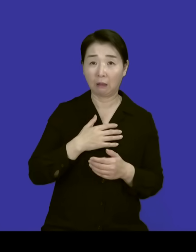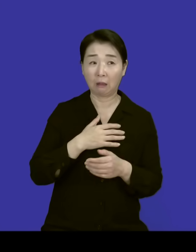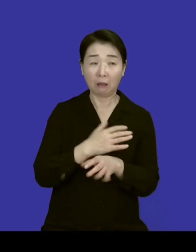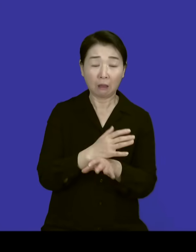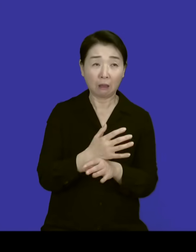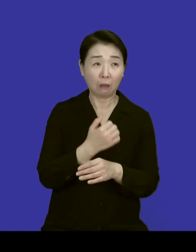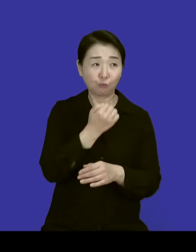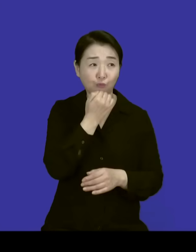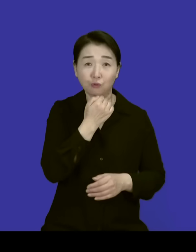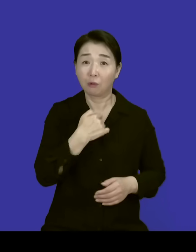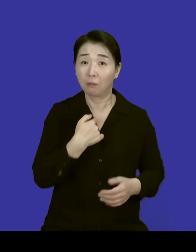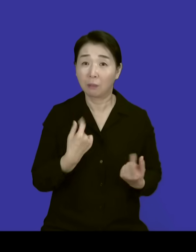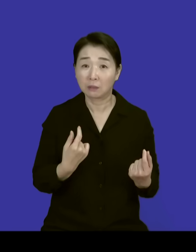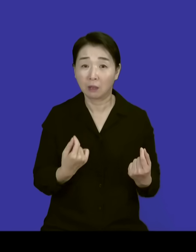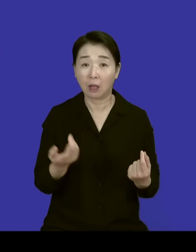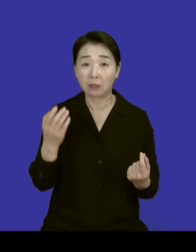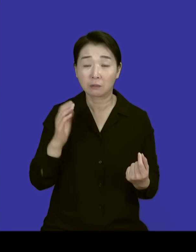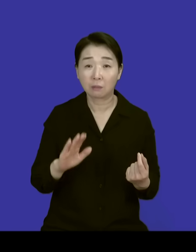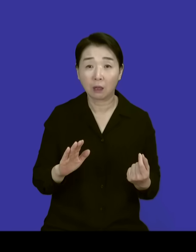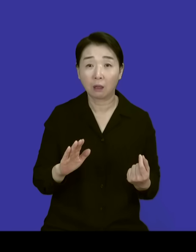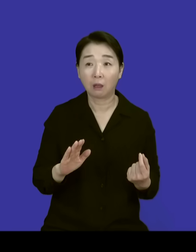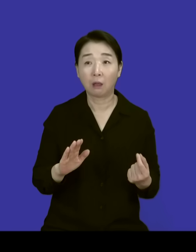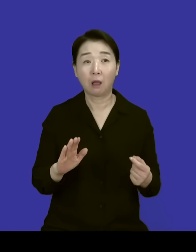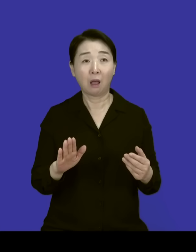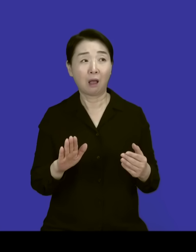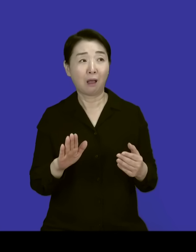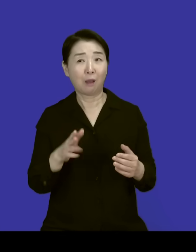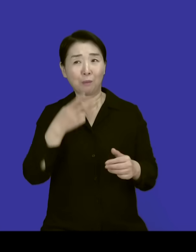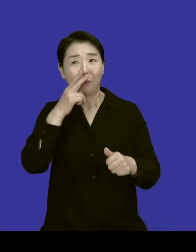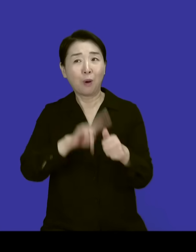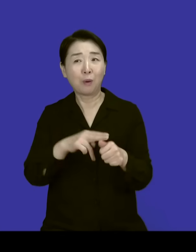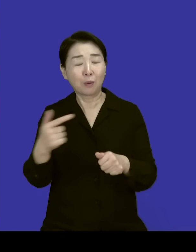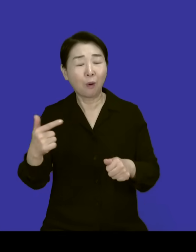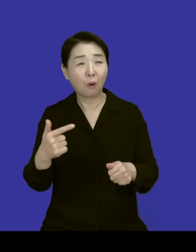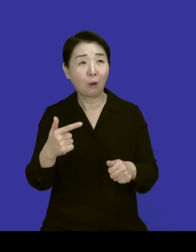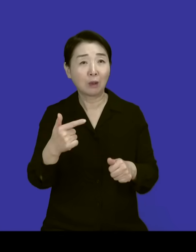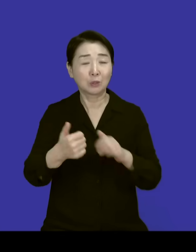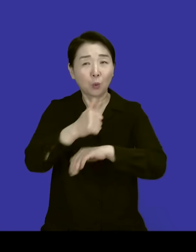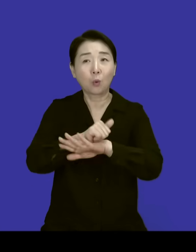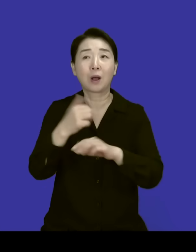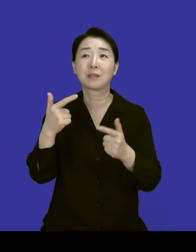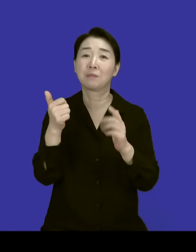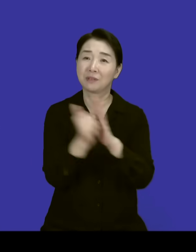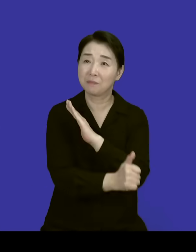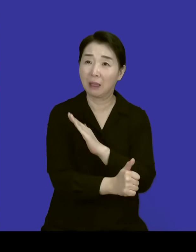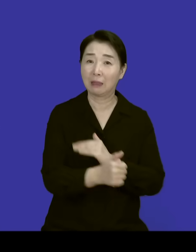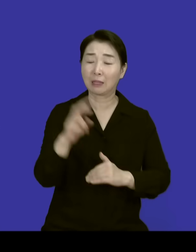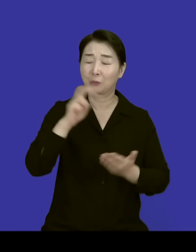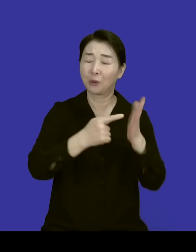예. 도안이 뭐였던 것 같아요. 예. 네, 저도 근데 안 하길 잘했다 생각해요. 지금.